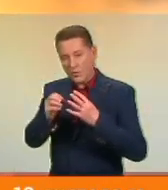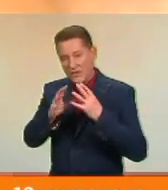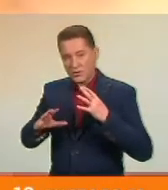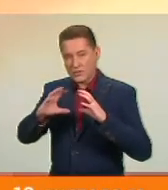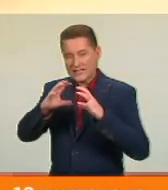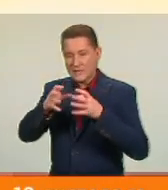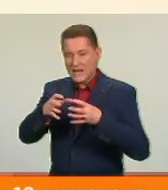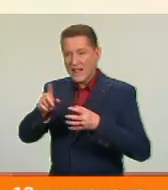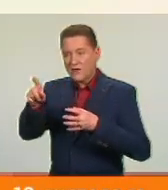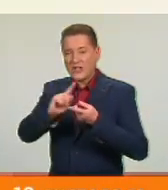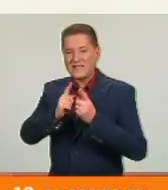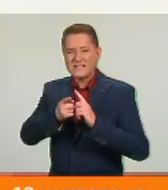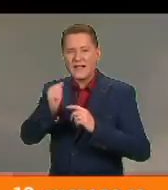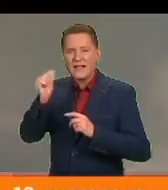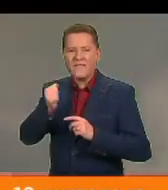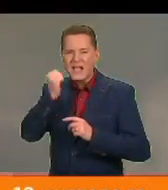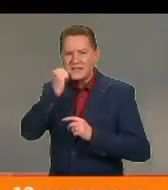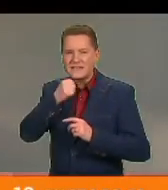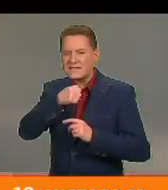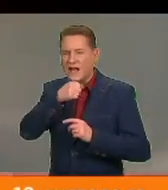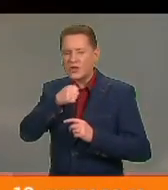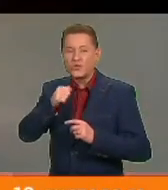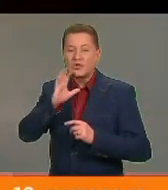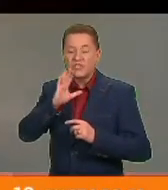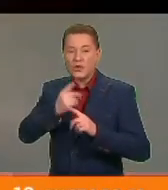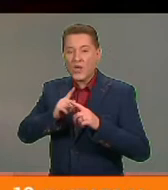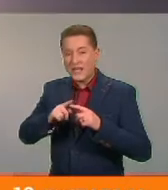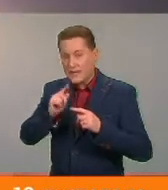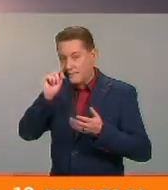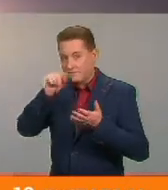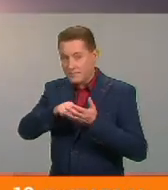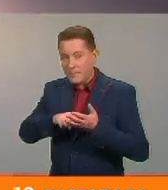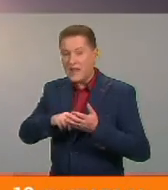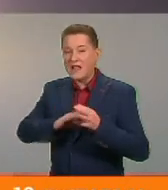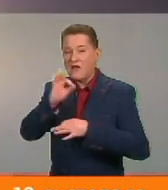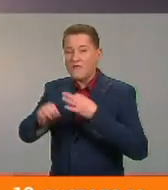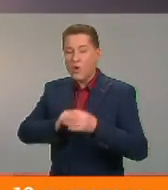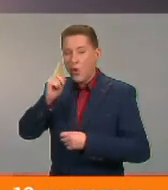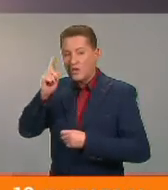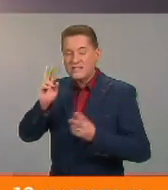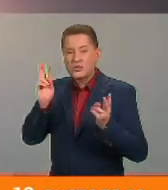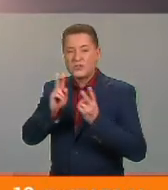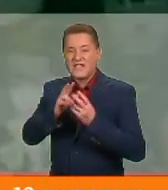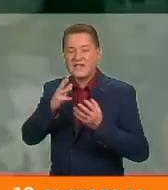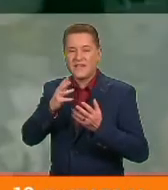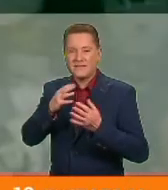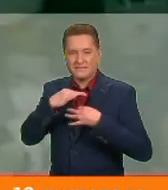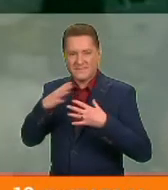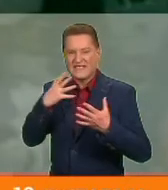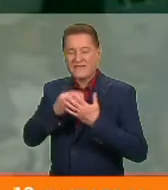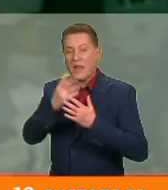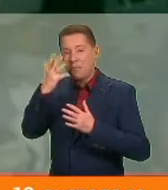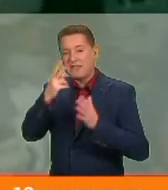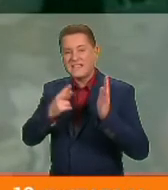Пеггі Вітсон стала найстаршою жінкою з тих, що літали у космос. На станції американка зустріне свої 57